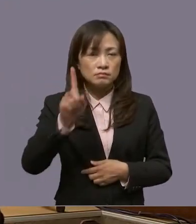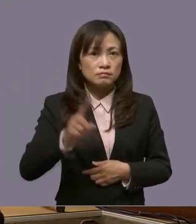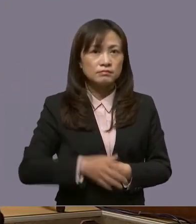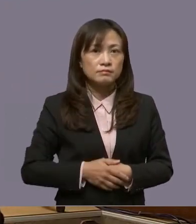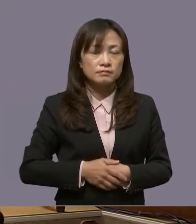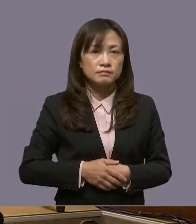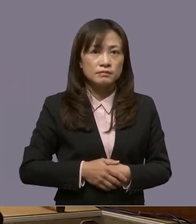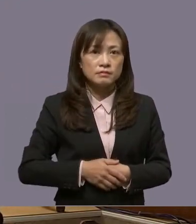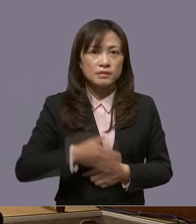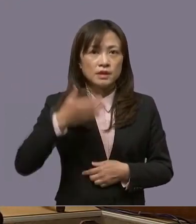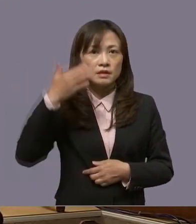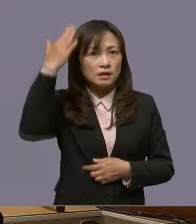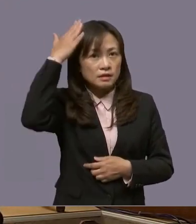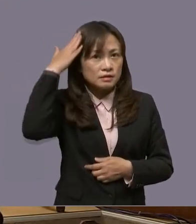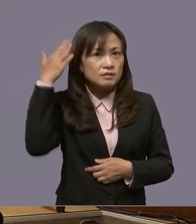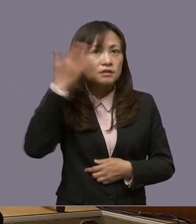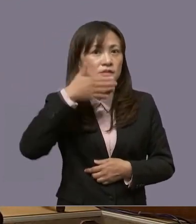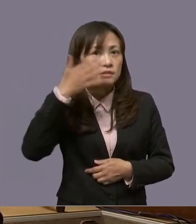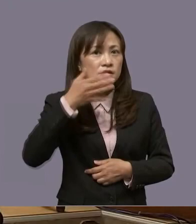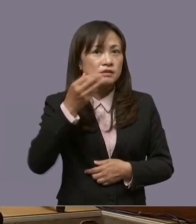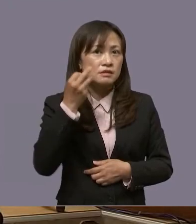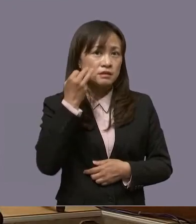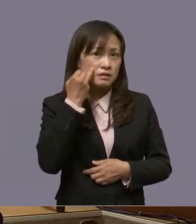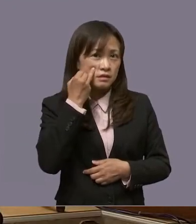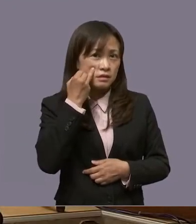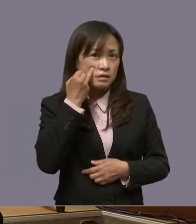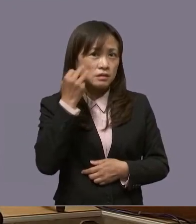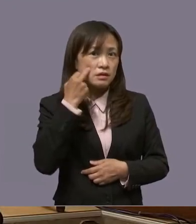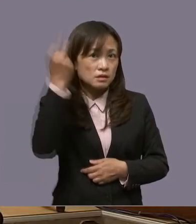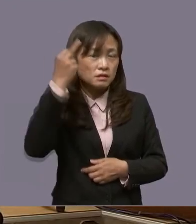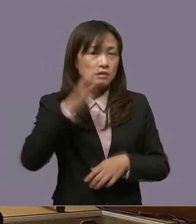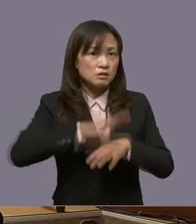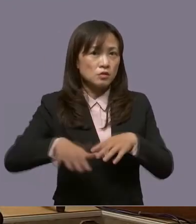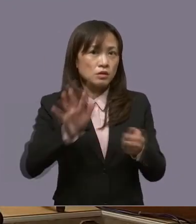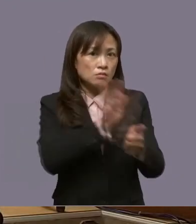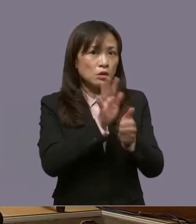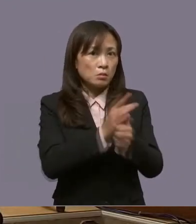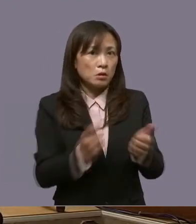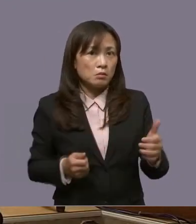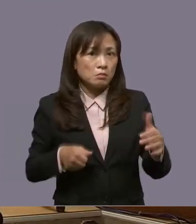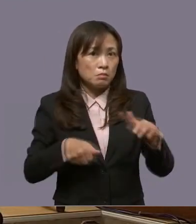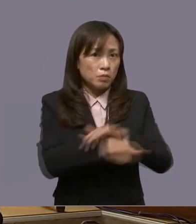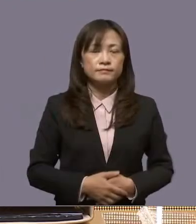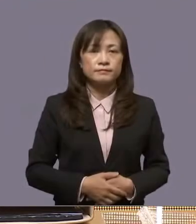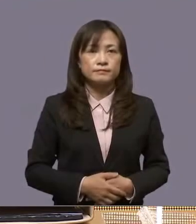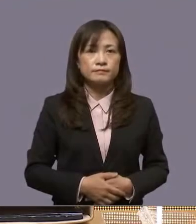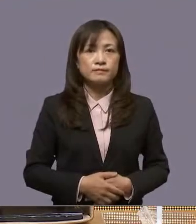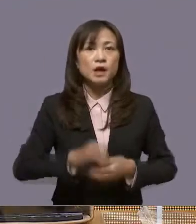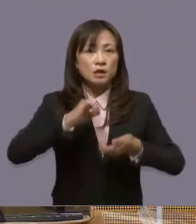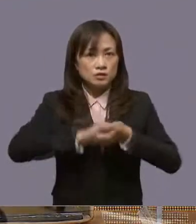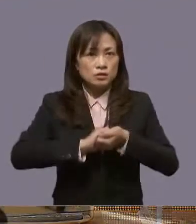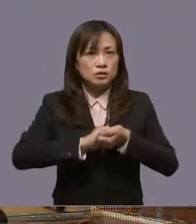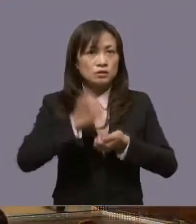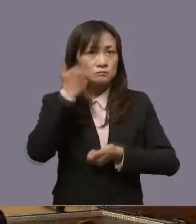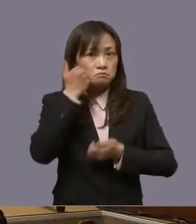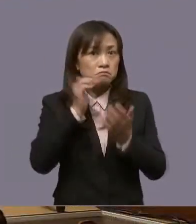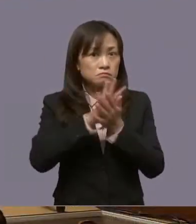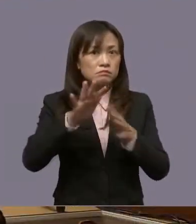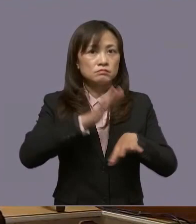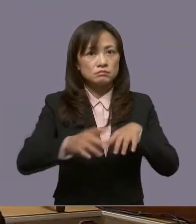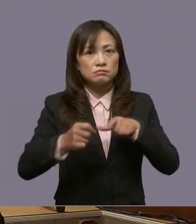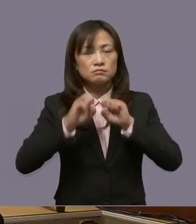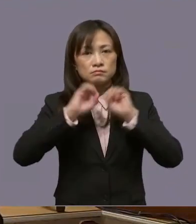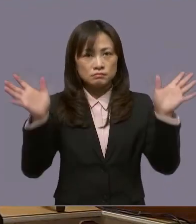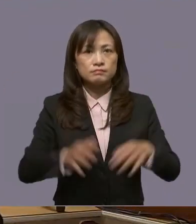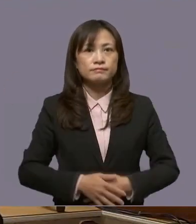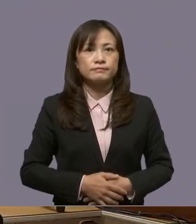那引起好像一些炸锅的问题，那想问说部长怎么看这件事情？谢谢。 整个一个竞选